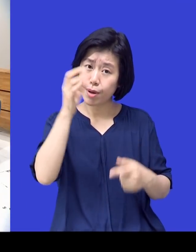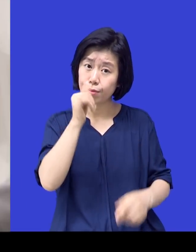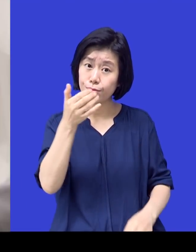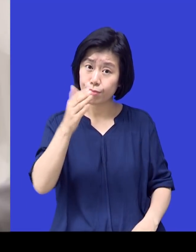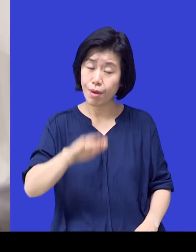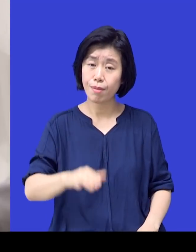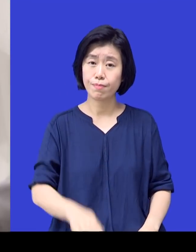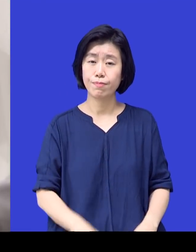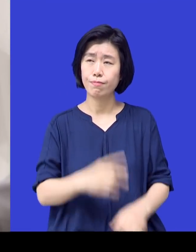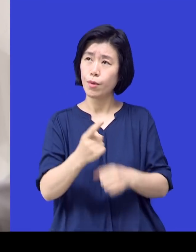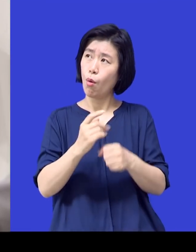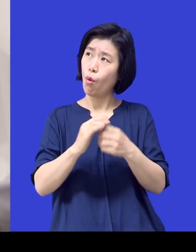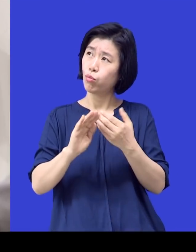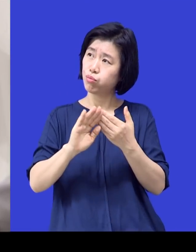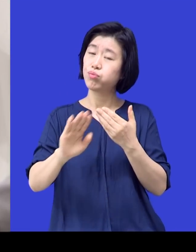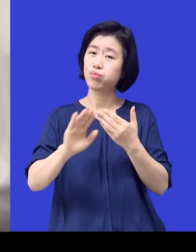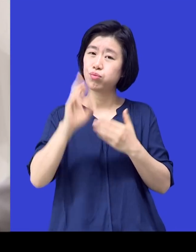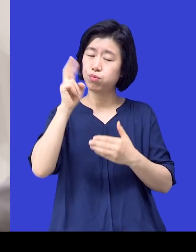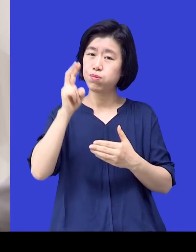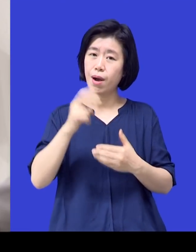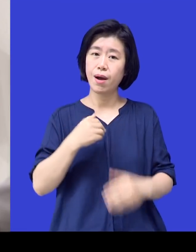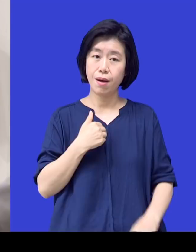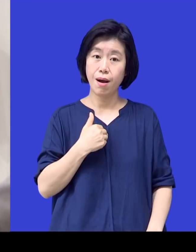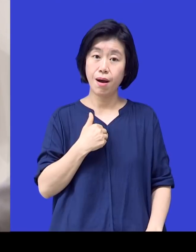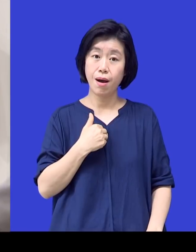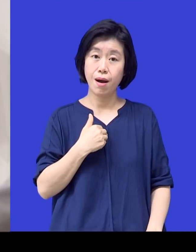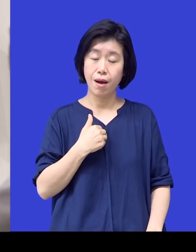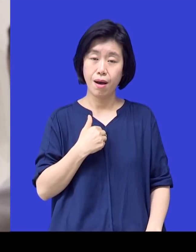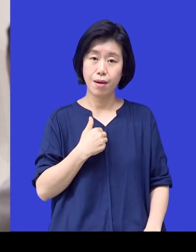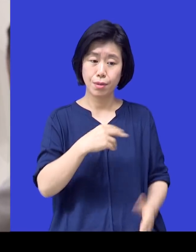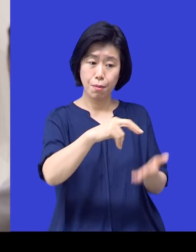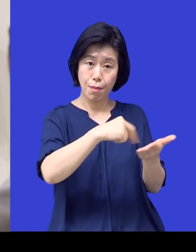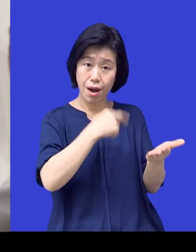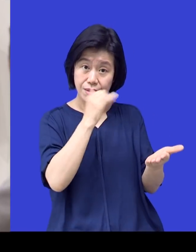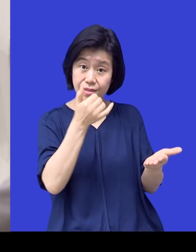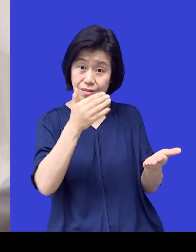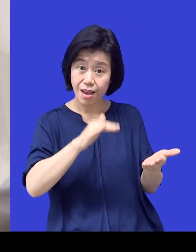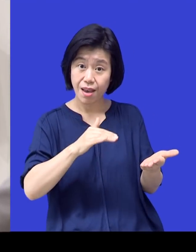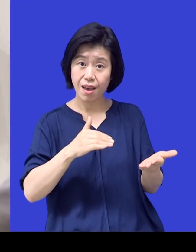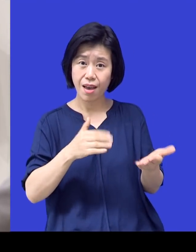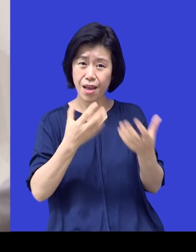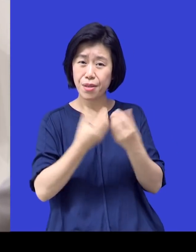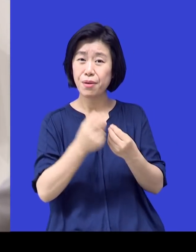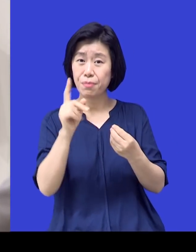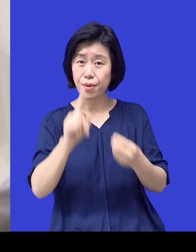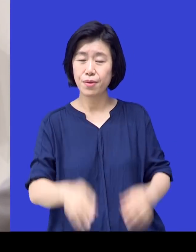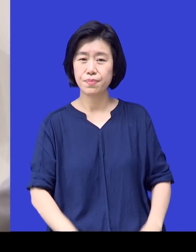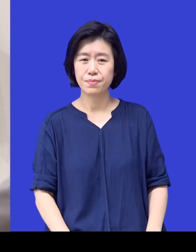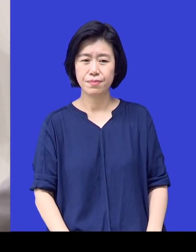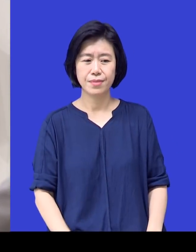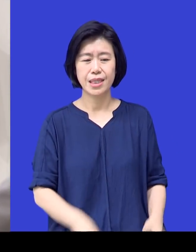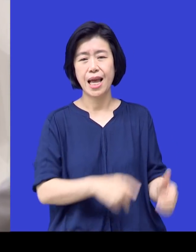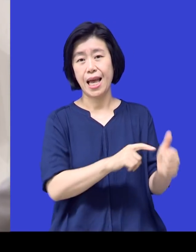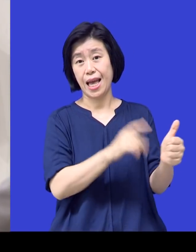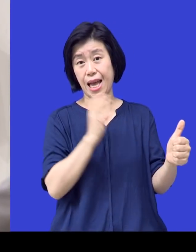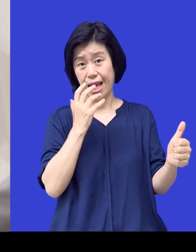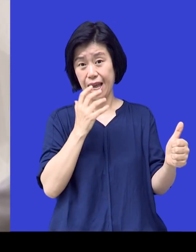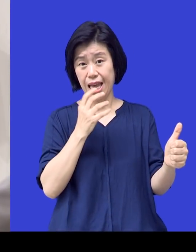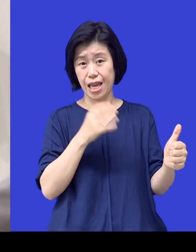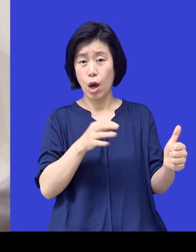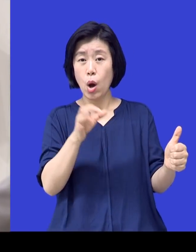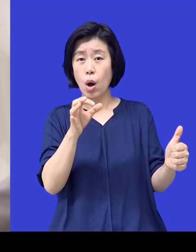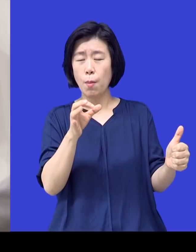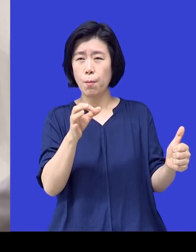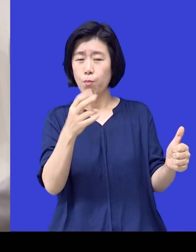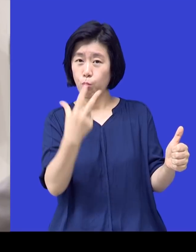왔냐면 얘가 수술을 3번을 해가지고 이 몸 밖으로 해서 처음에는, 그리고